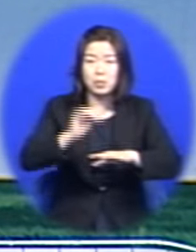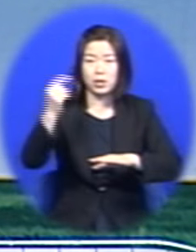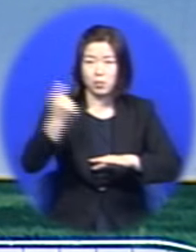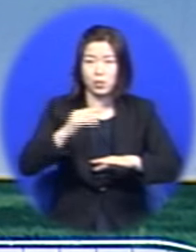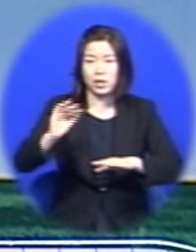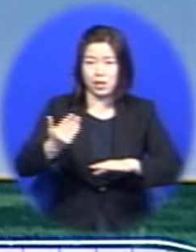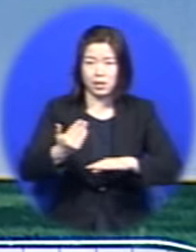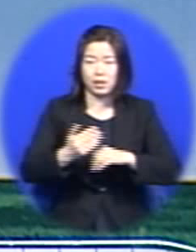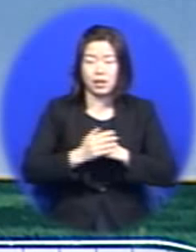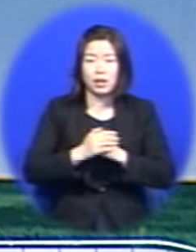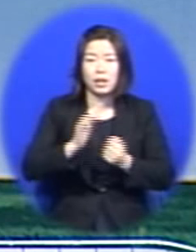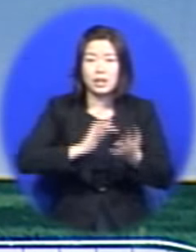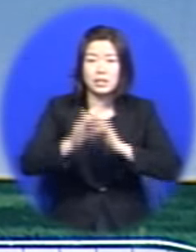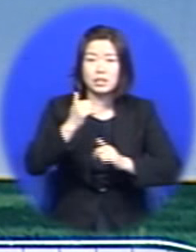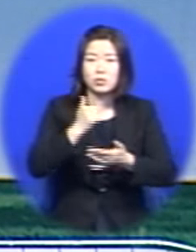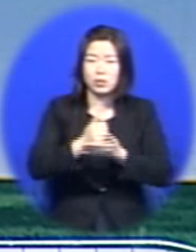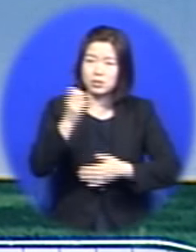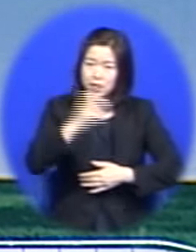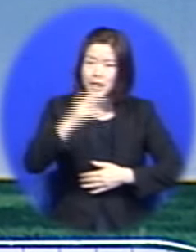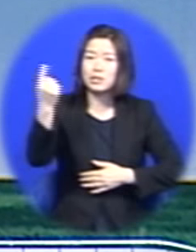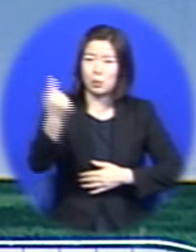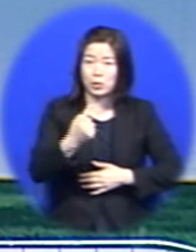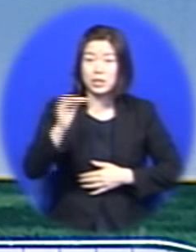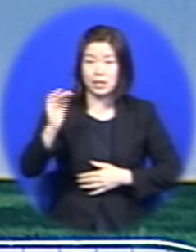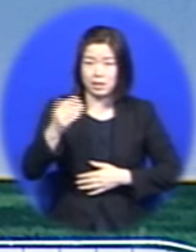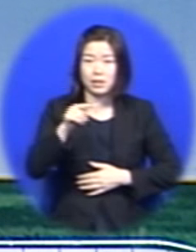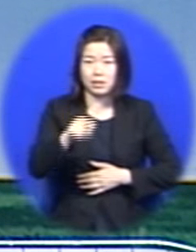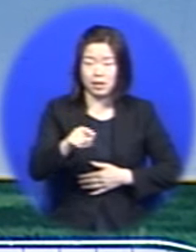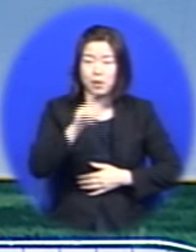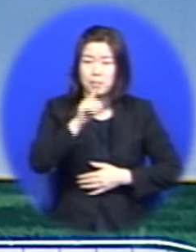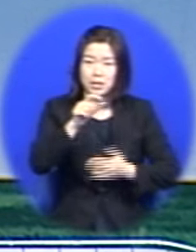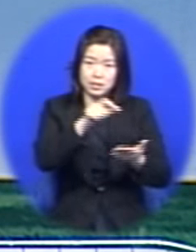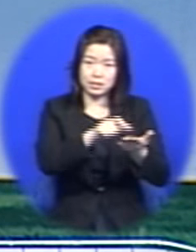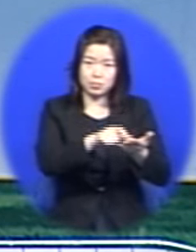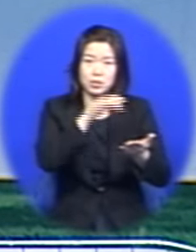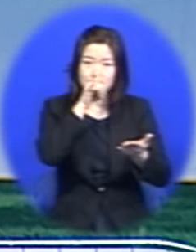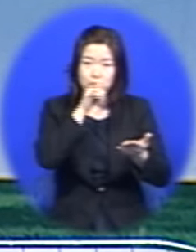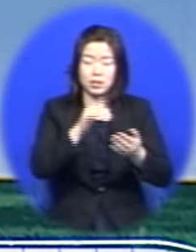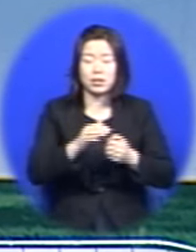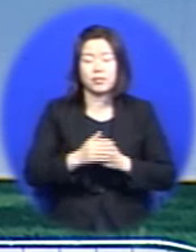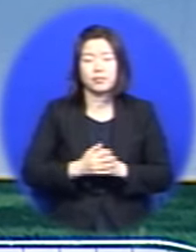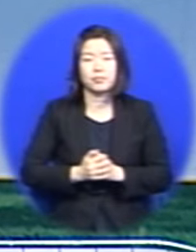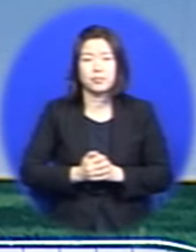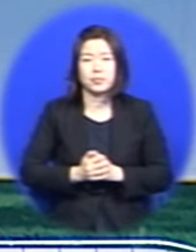것이라, 예수님께서 재림에 오실 것이라 라고 말씀을 한 겁니다.